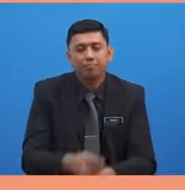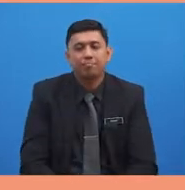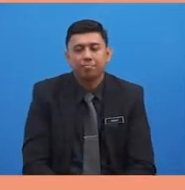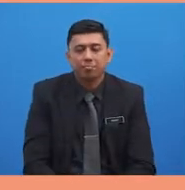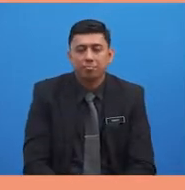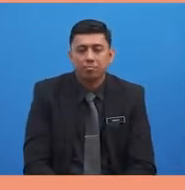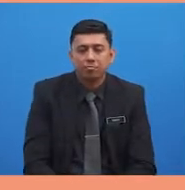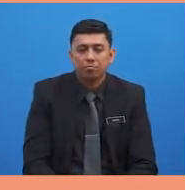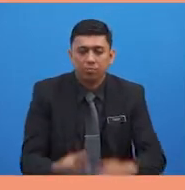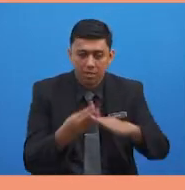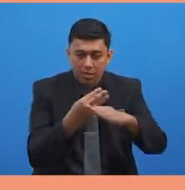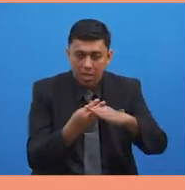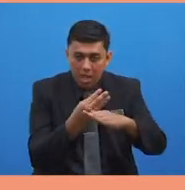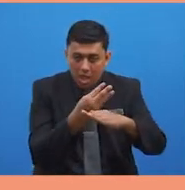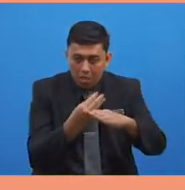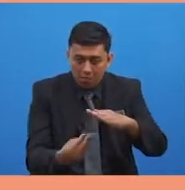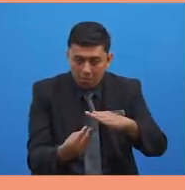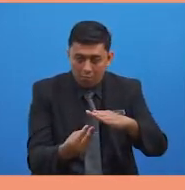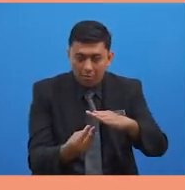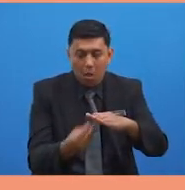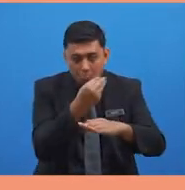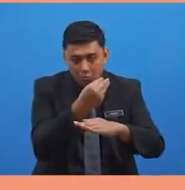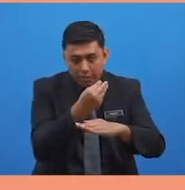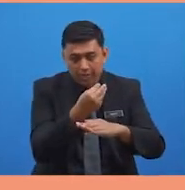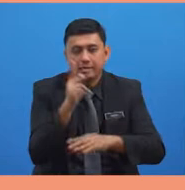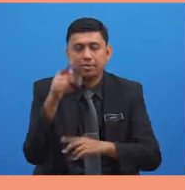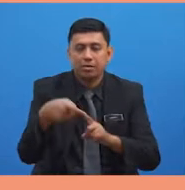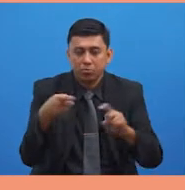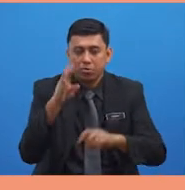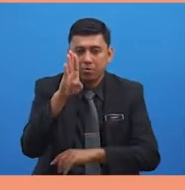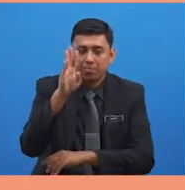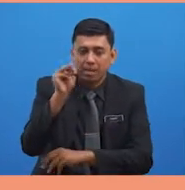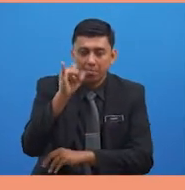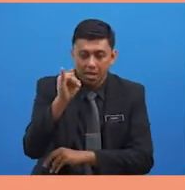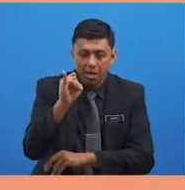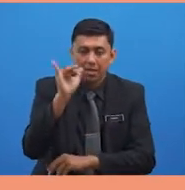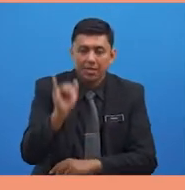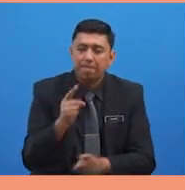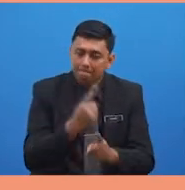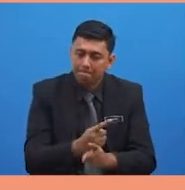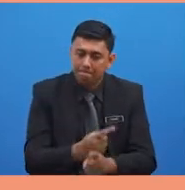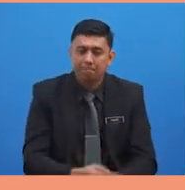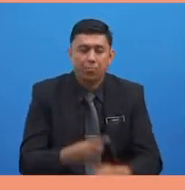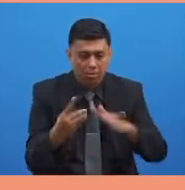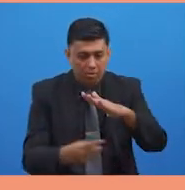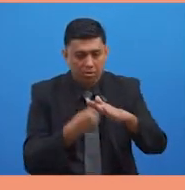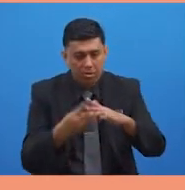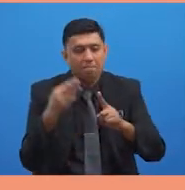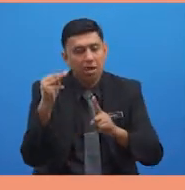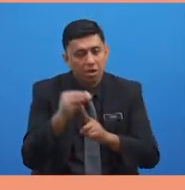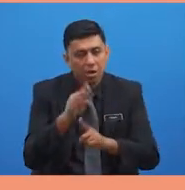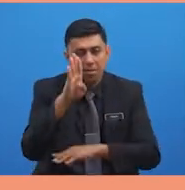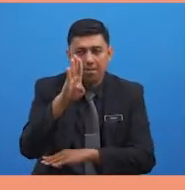menentukan output keputusan status BMI yang betul. Berdasarkan